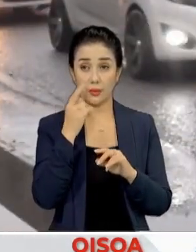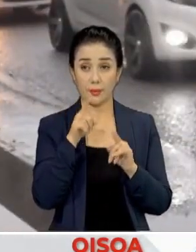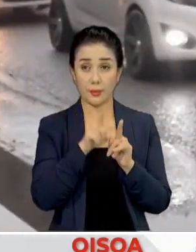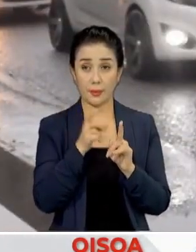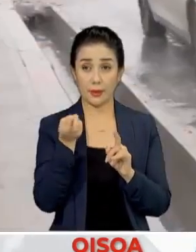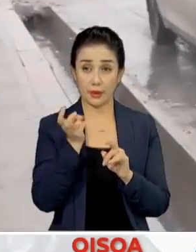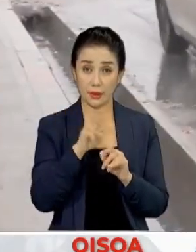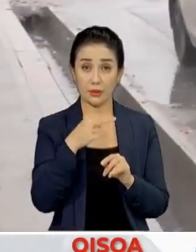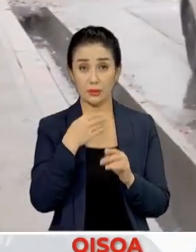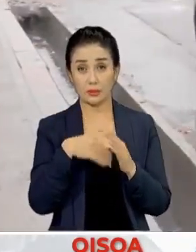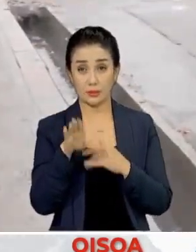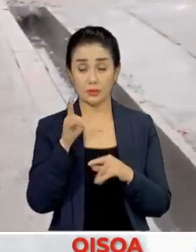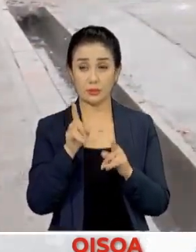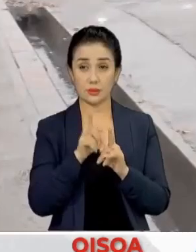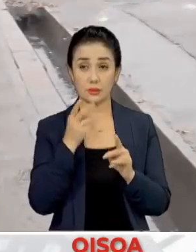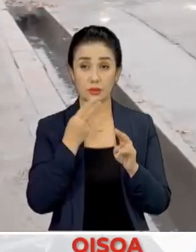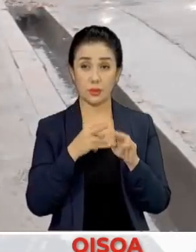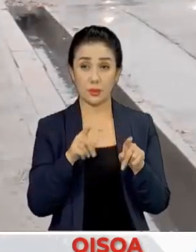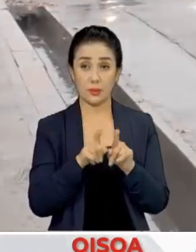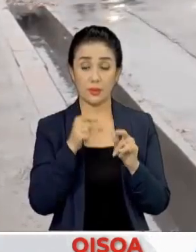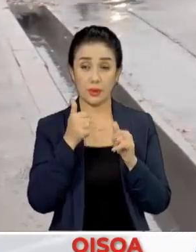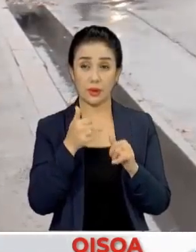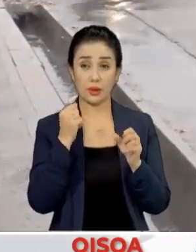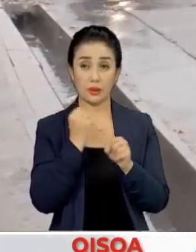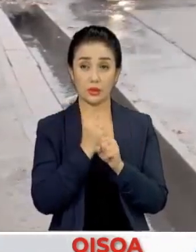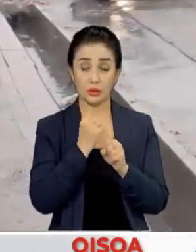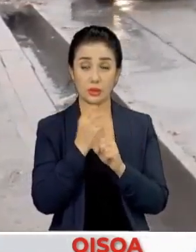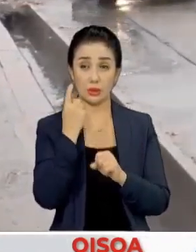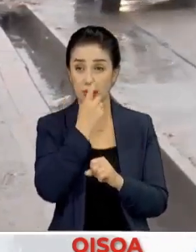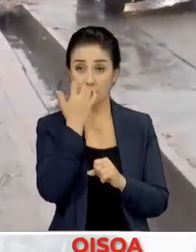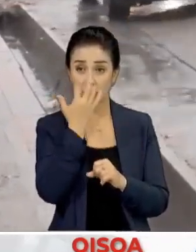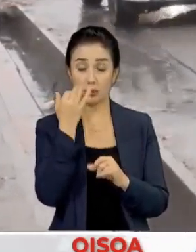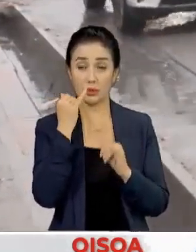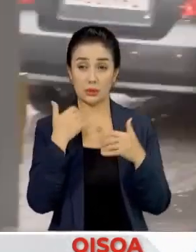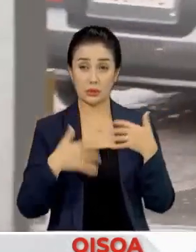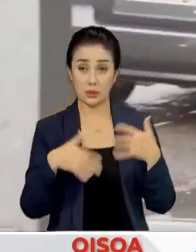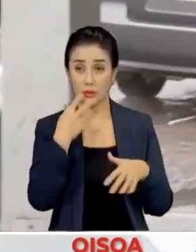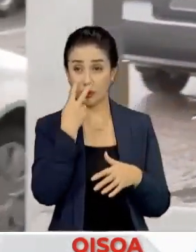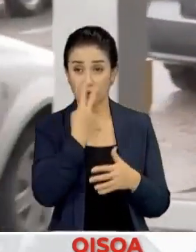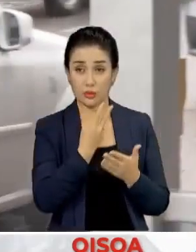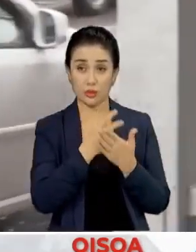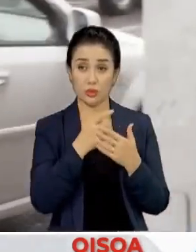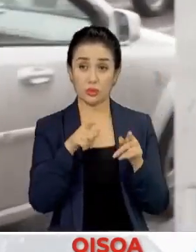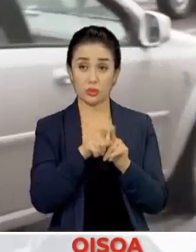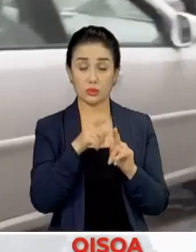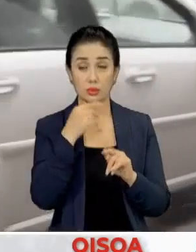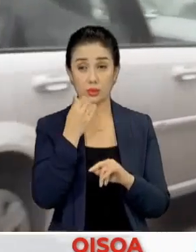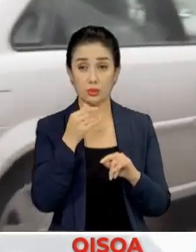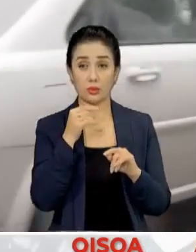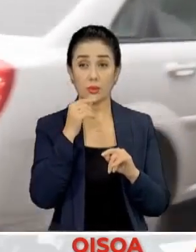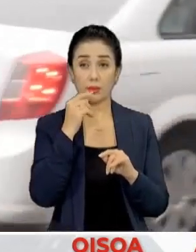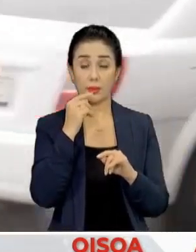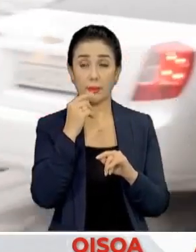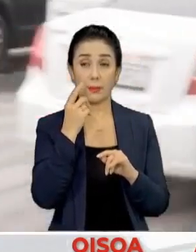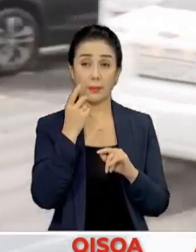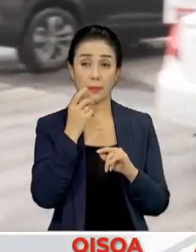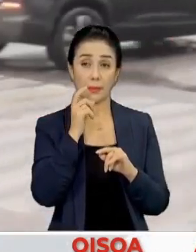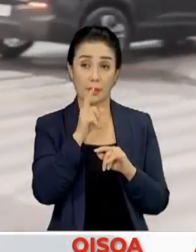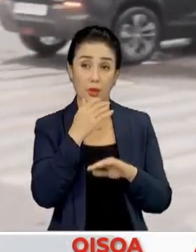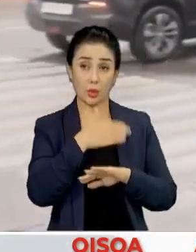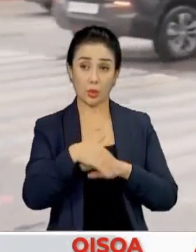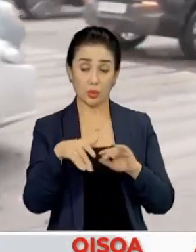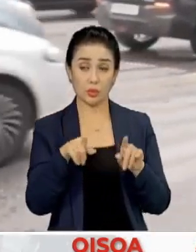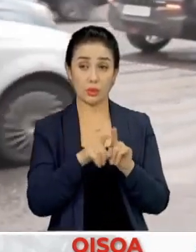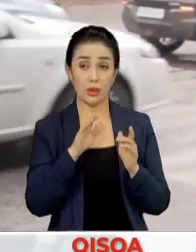shu yerdan ketaman. Shubhasiz bu singari xayrli ishlar ko'zi ojiz va zaif ko'ruvchilarga ko'plab afzalliklarni taqdim etadi. Ularni